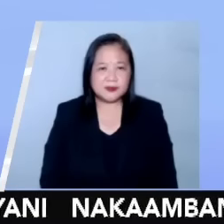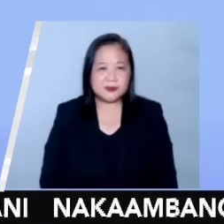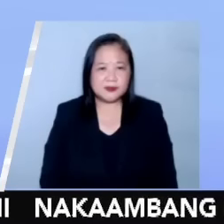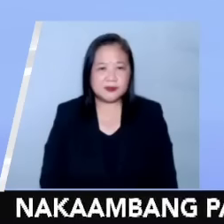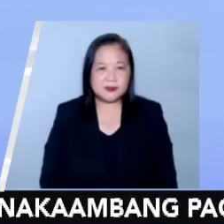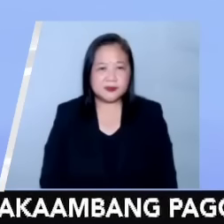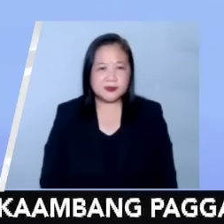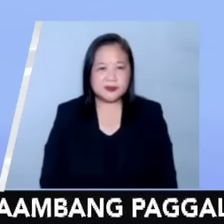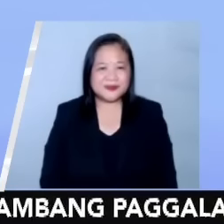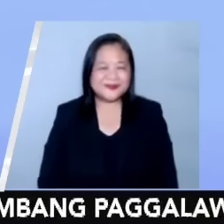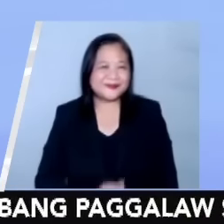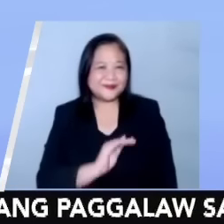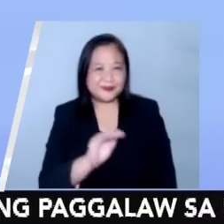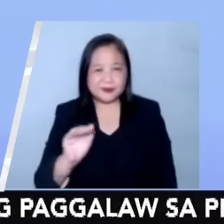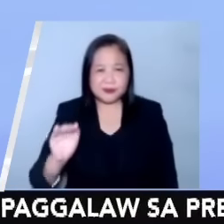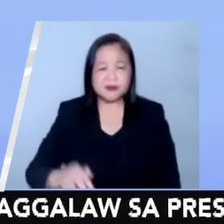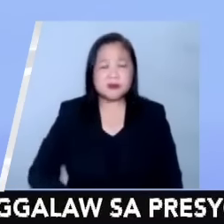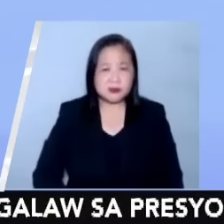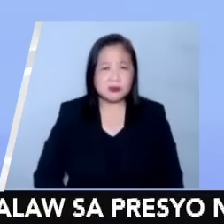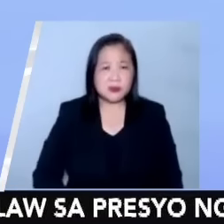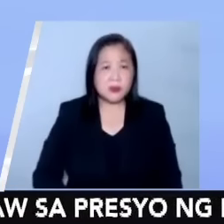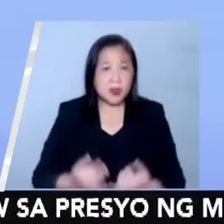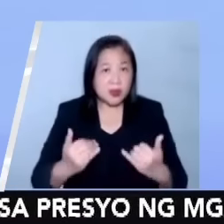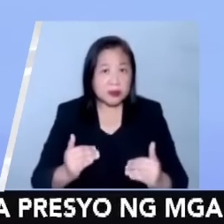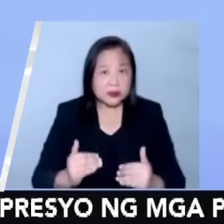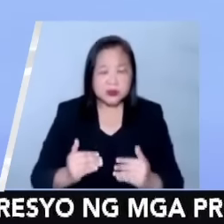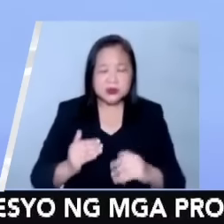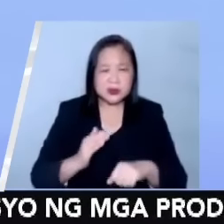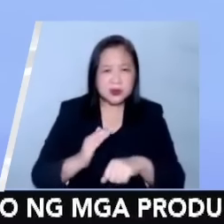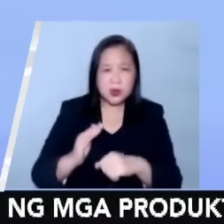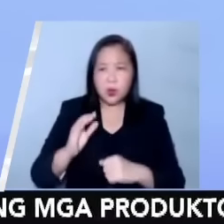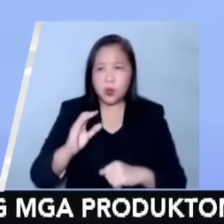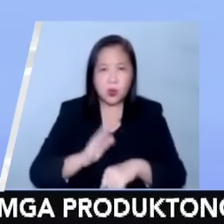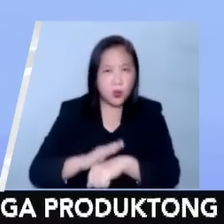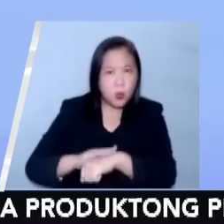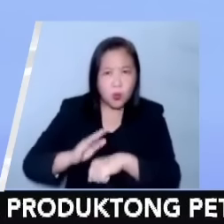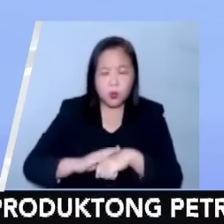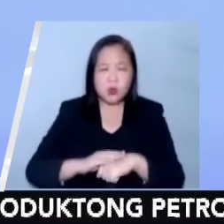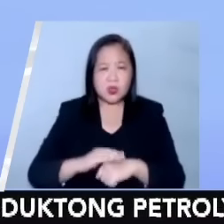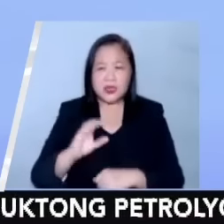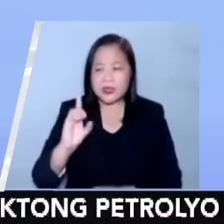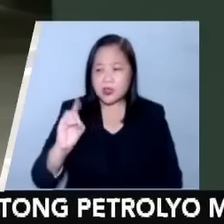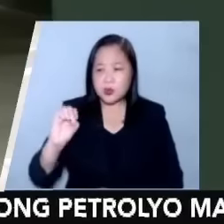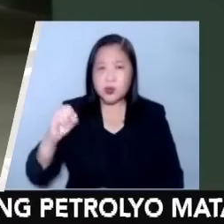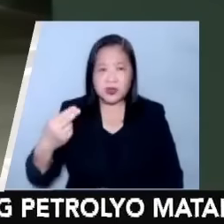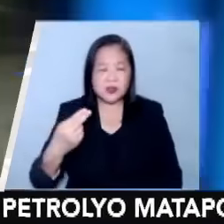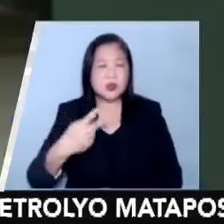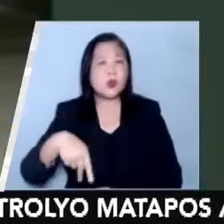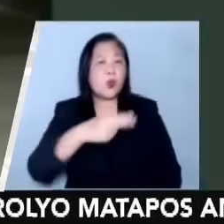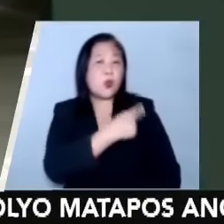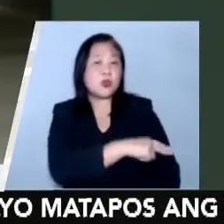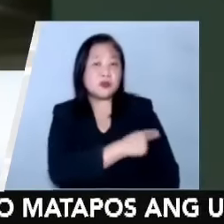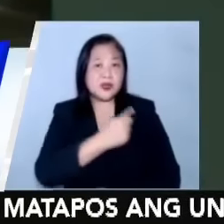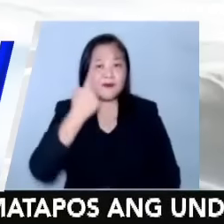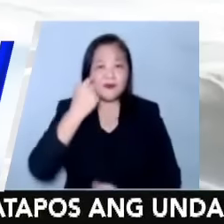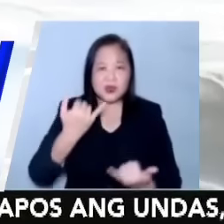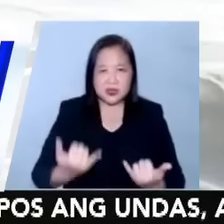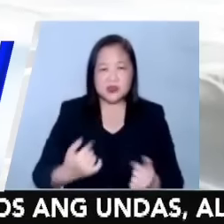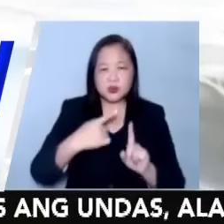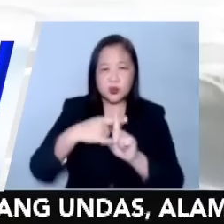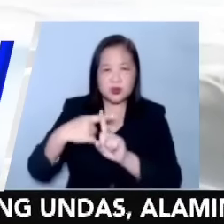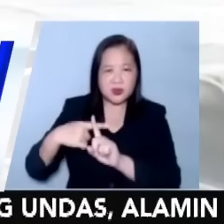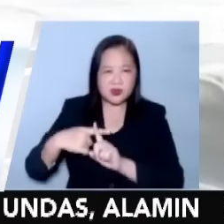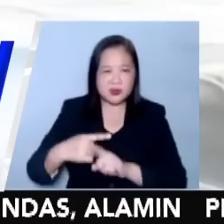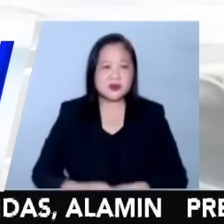Mga kapuso, itinaas ng Department of Health ang Code White sa lahat ng ospital sa bansa para sa undas. Sa ilalim ng Code